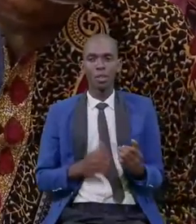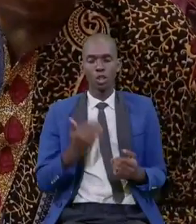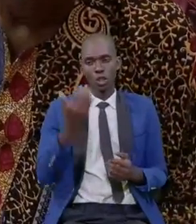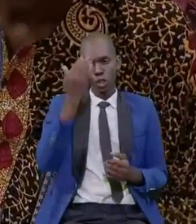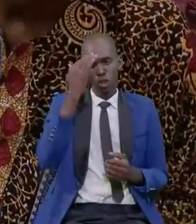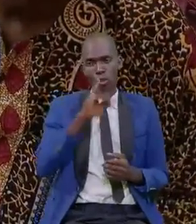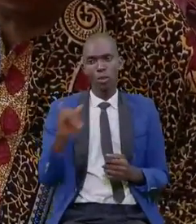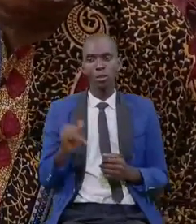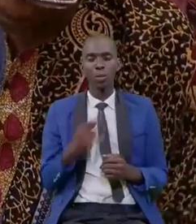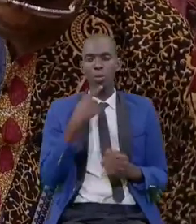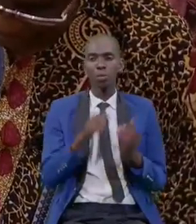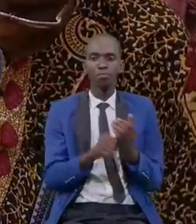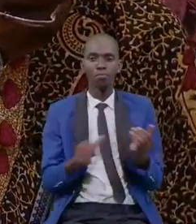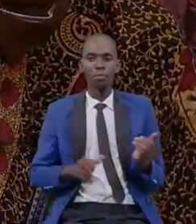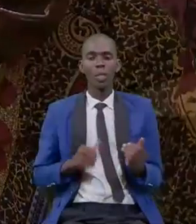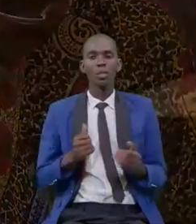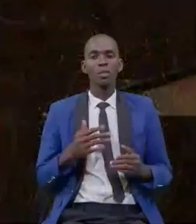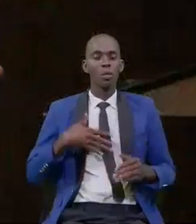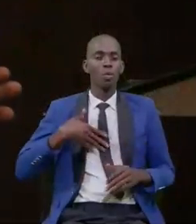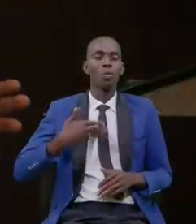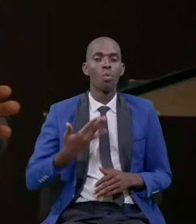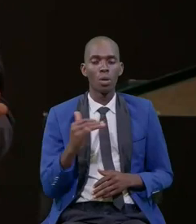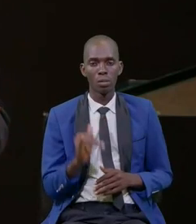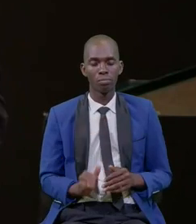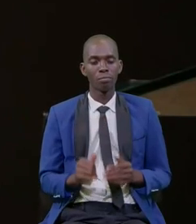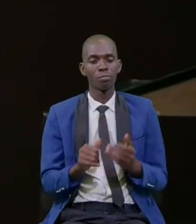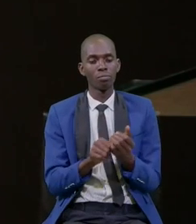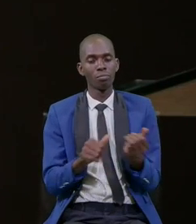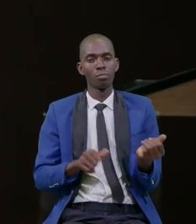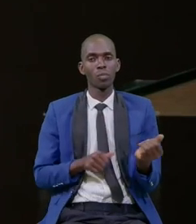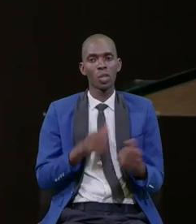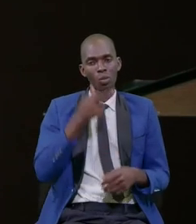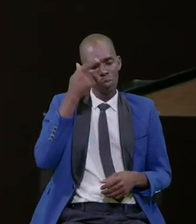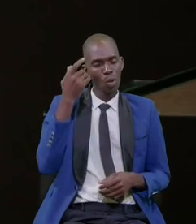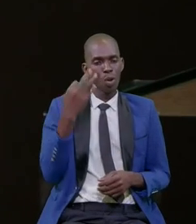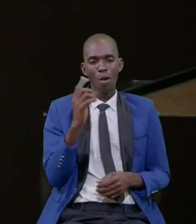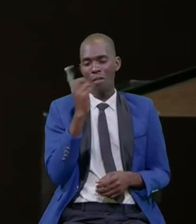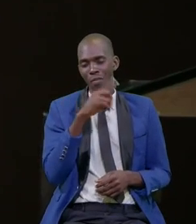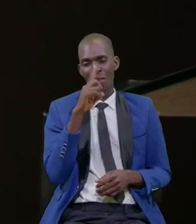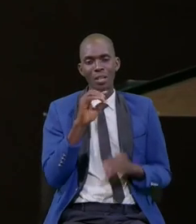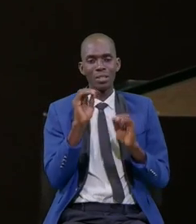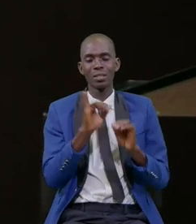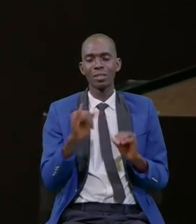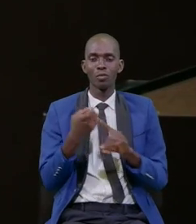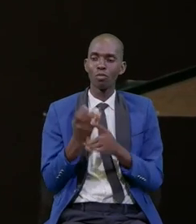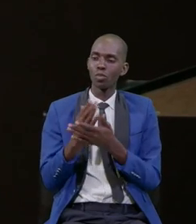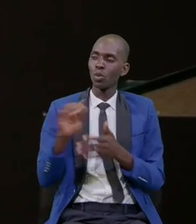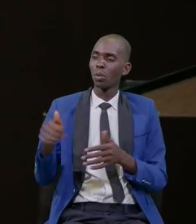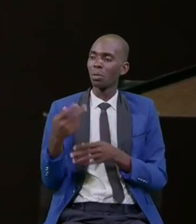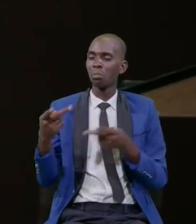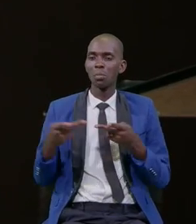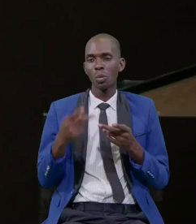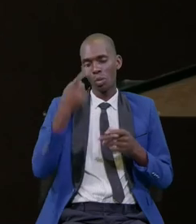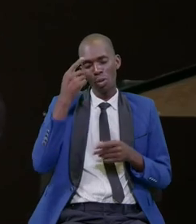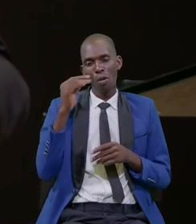retirent délibérément, qui se retirent erronément, qui se retire à cause de fausses doctrines, à cause